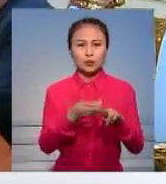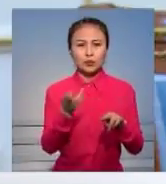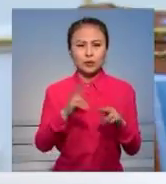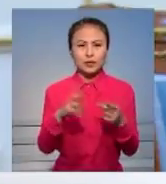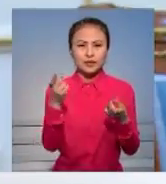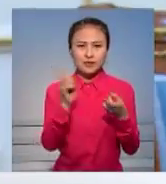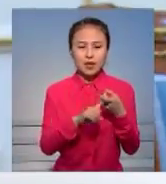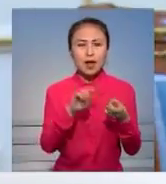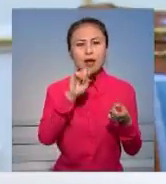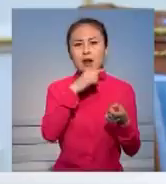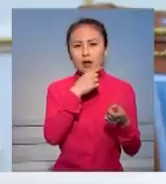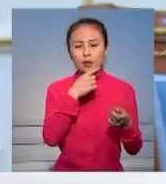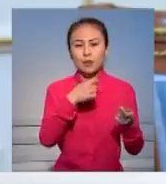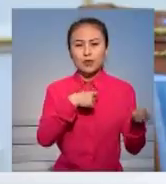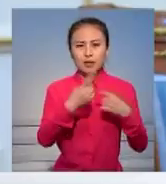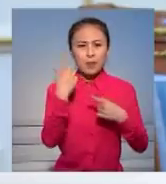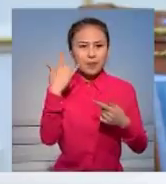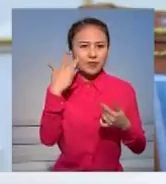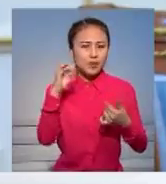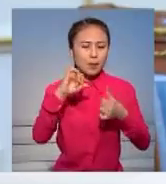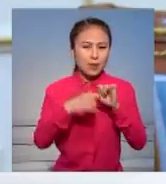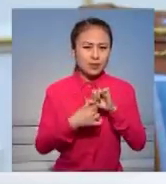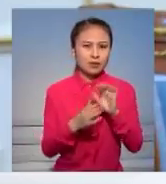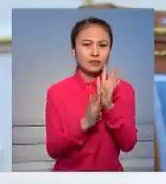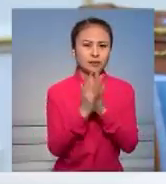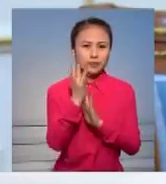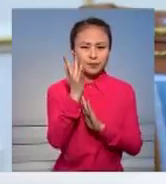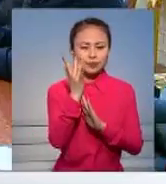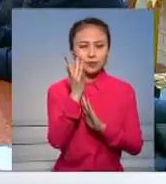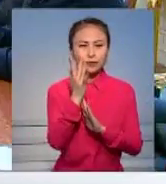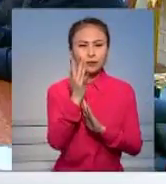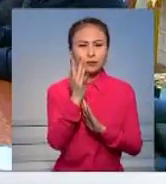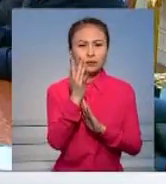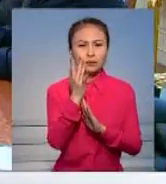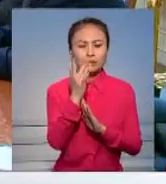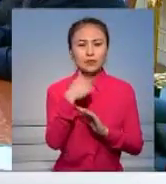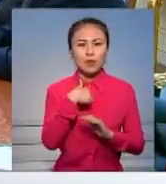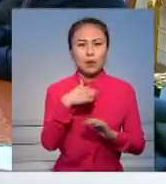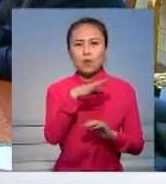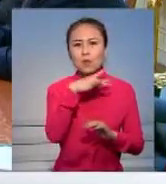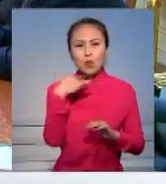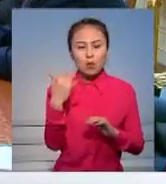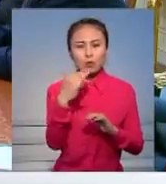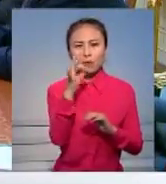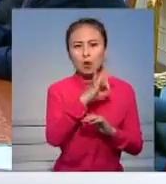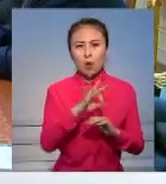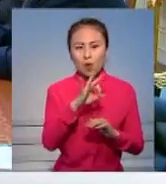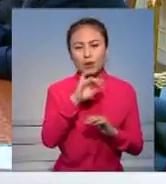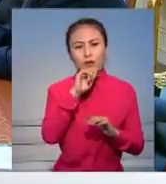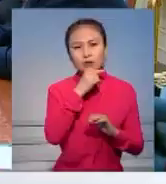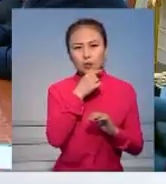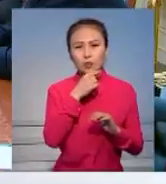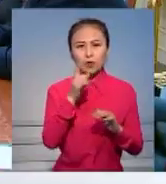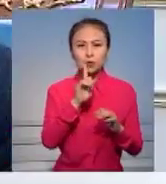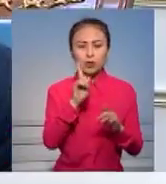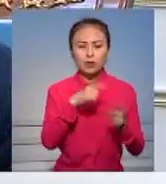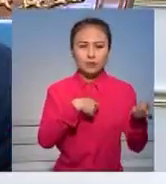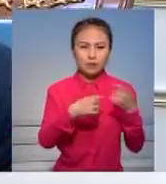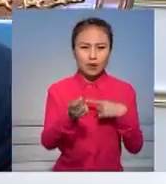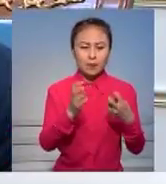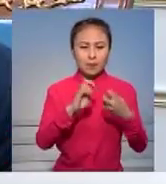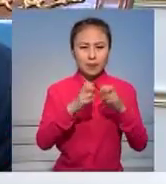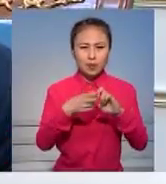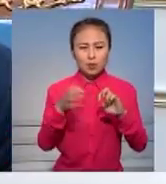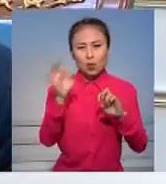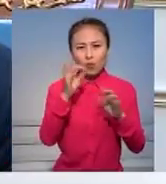этим экономическое сотрудничество растет. Мы по многим пунктам экономического сотрудничества решали